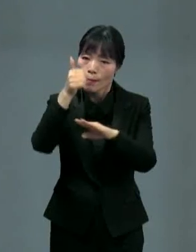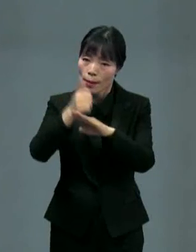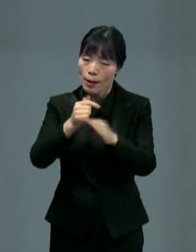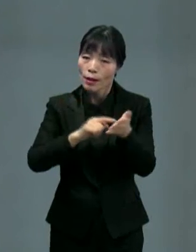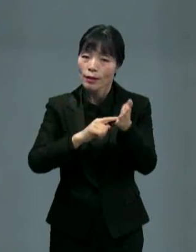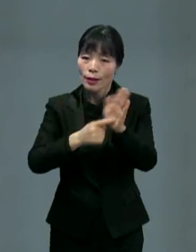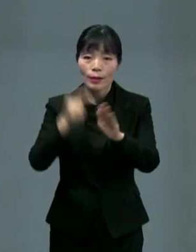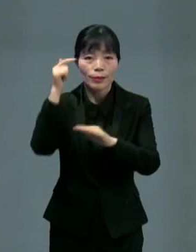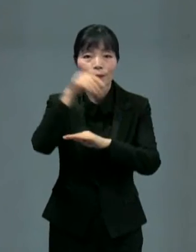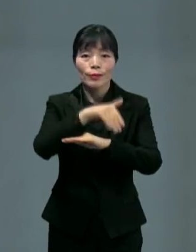예정입니다